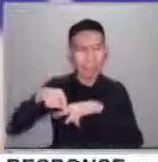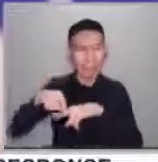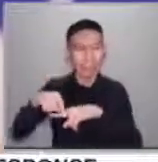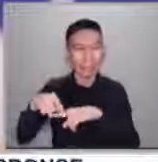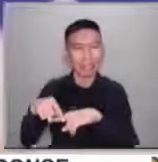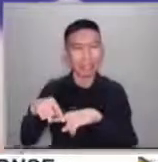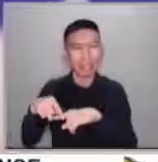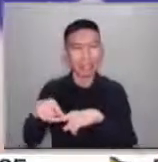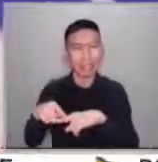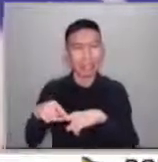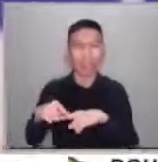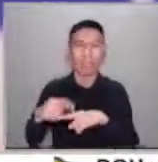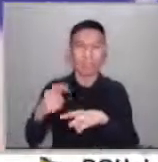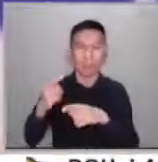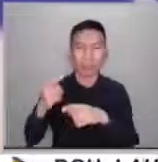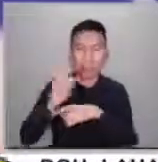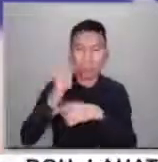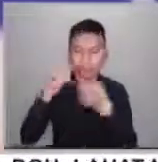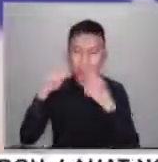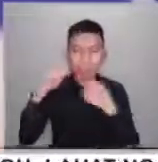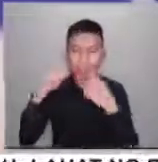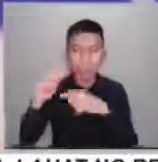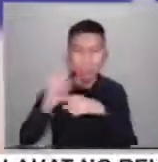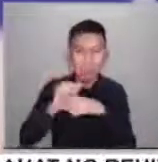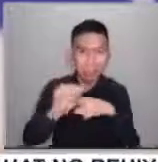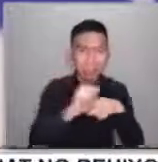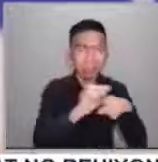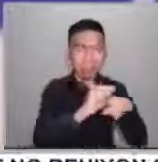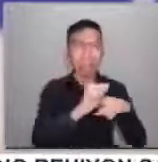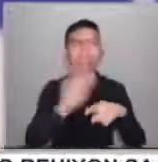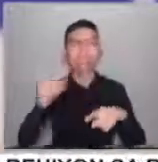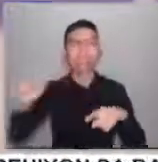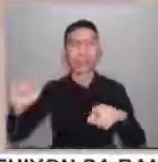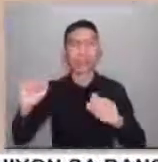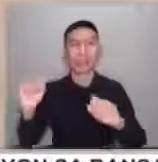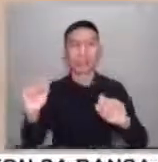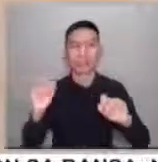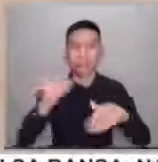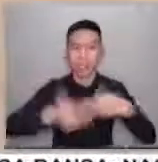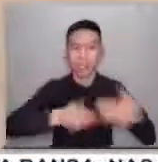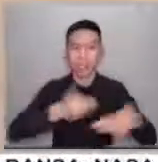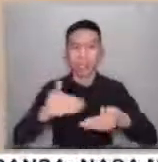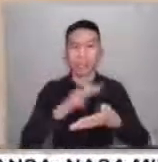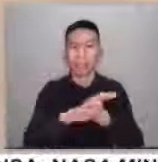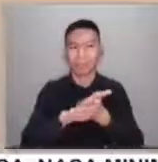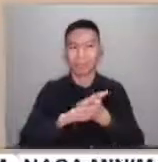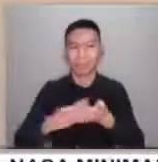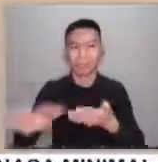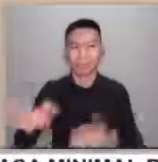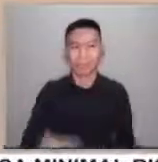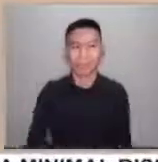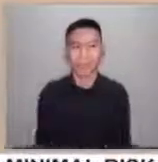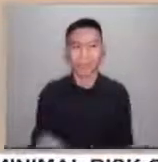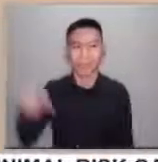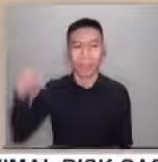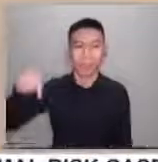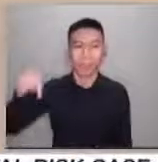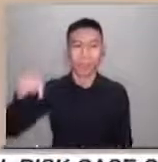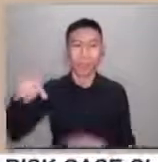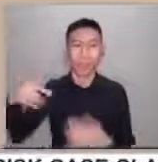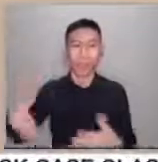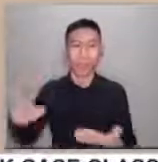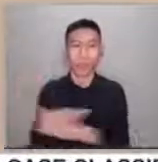on all these trials, that everything should go really very smoothly. Yes, sa lawak nitong bagong passenger terminal